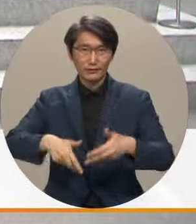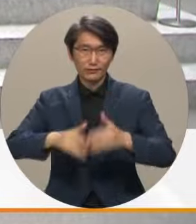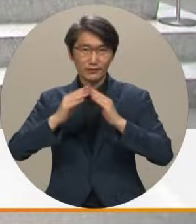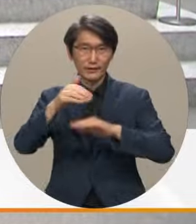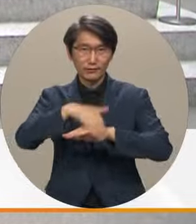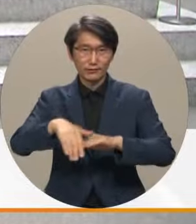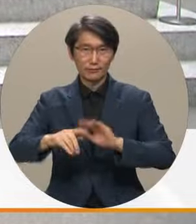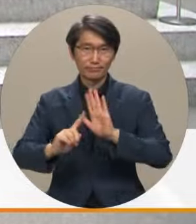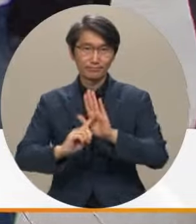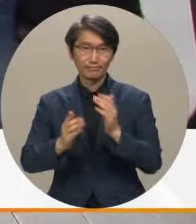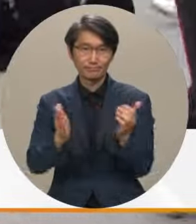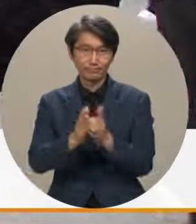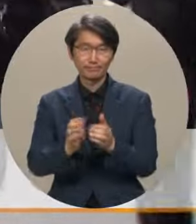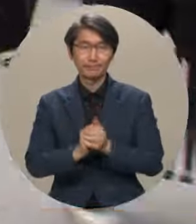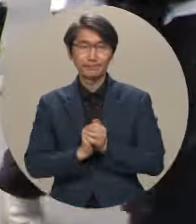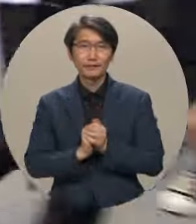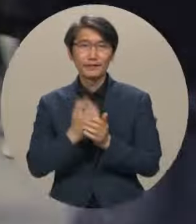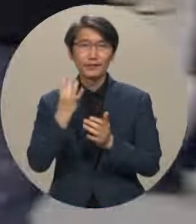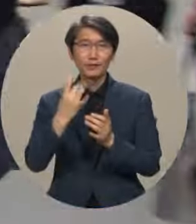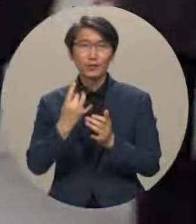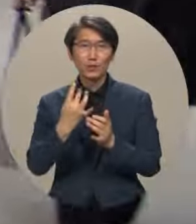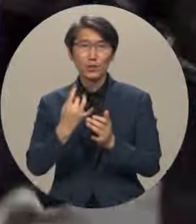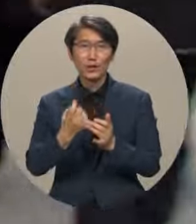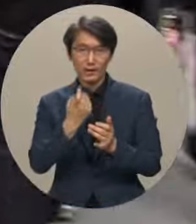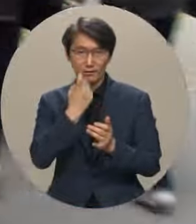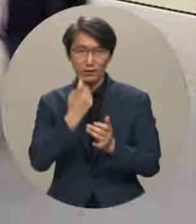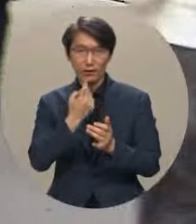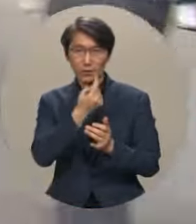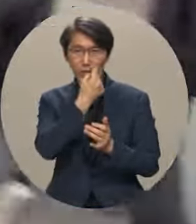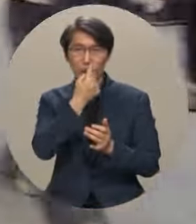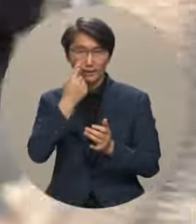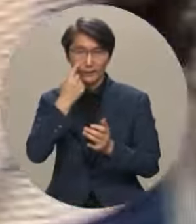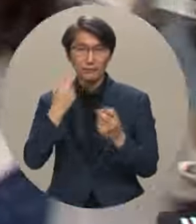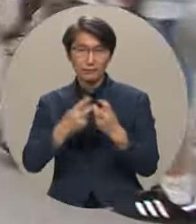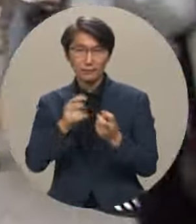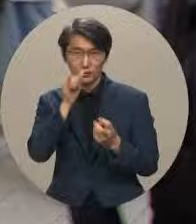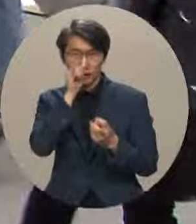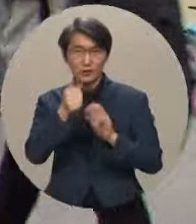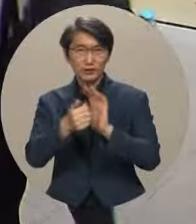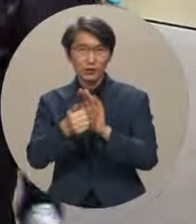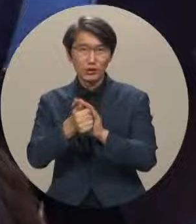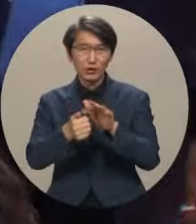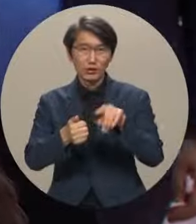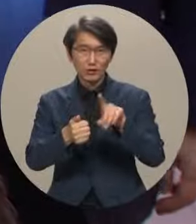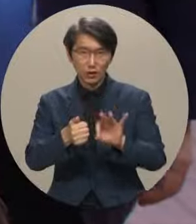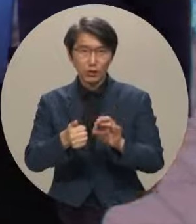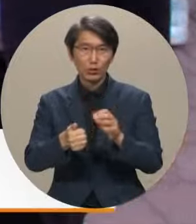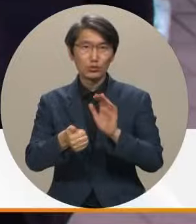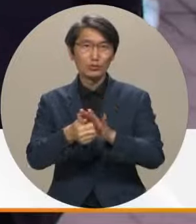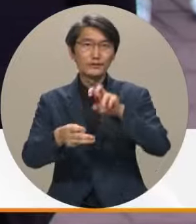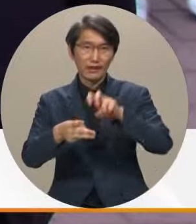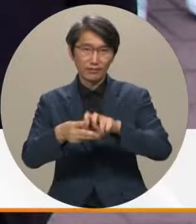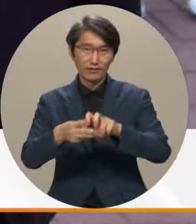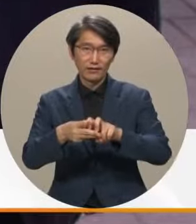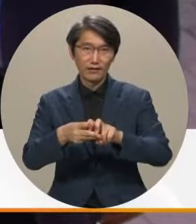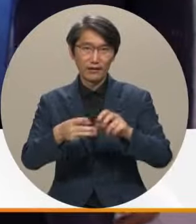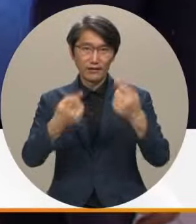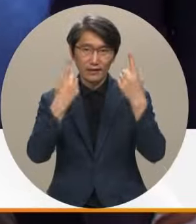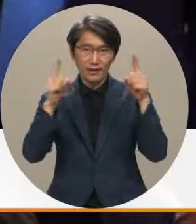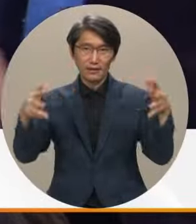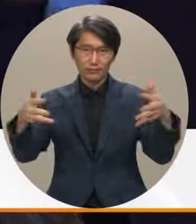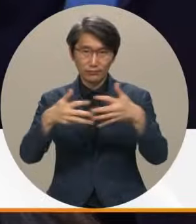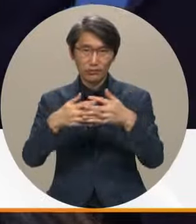계획도 내놨습니다. 기초학력 보장 방안도 마련했습니다. 지원청 학습도움센터를 대학과